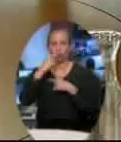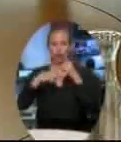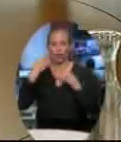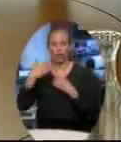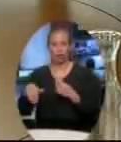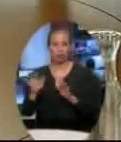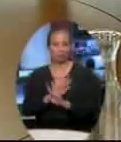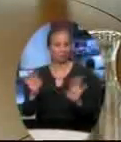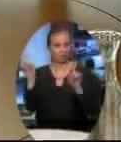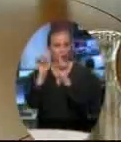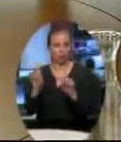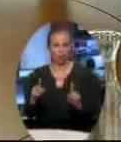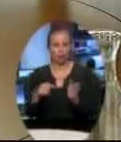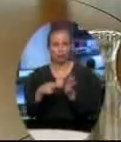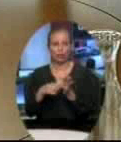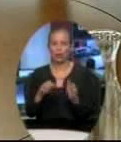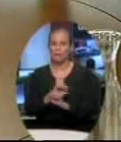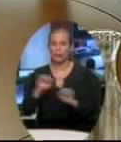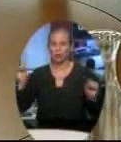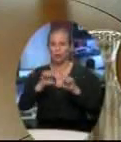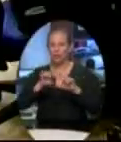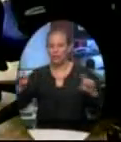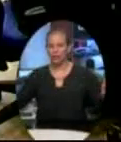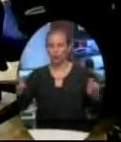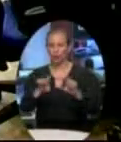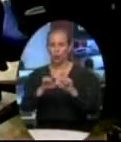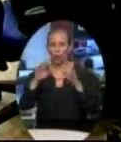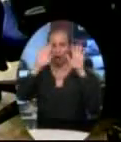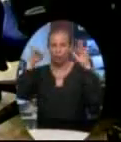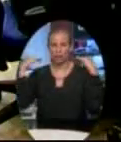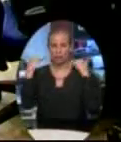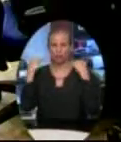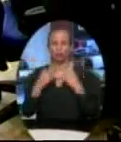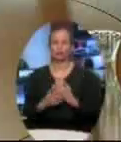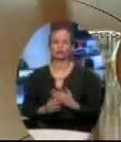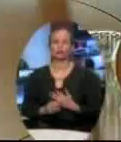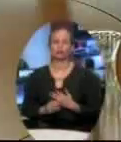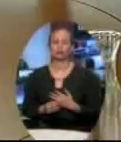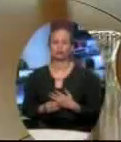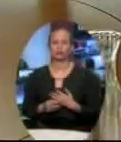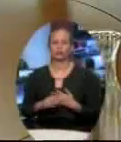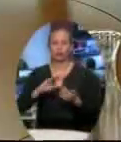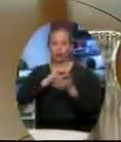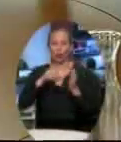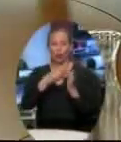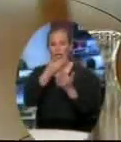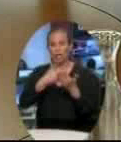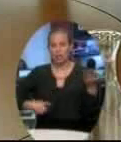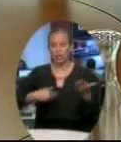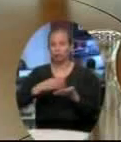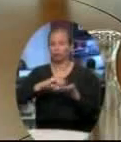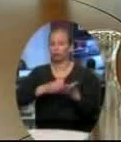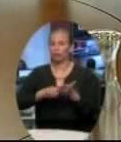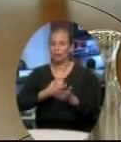גז בגלל פיצוץ הצינור המצרי. החוזה הזה נחתם בחירום, אין עוררין על כך, והוא היה צריך